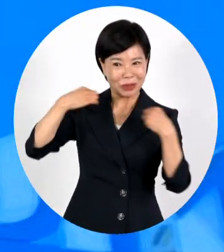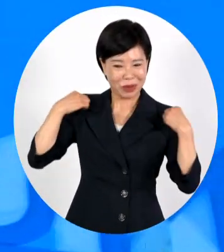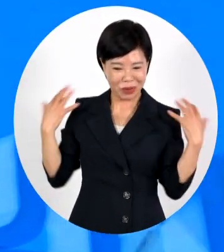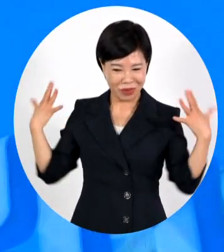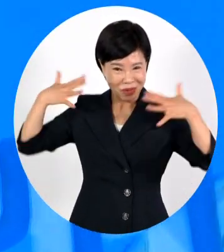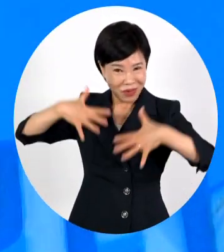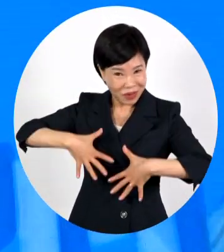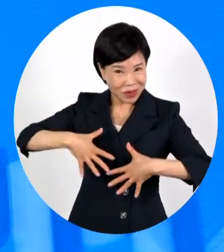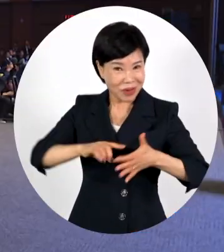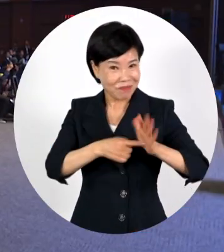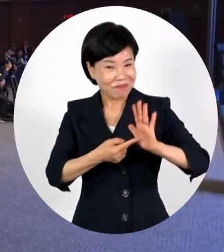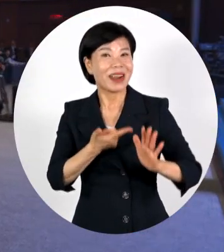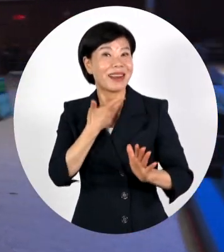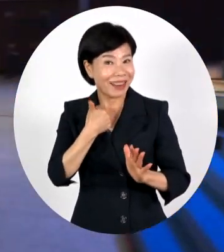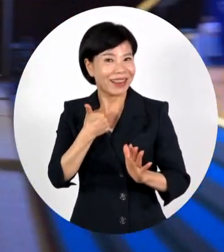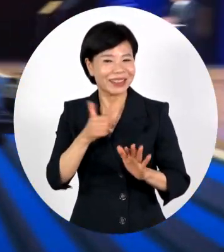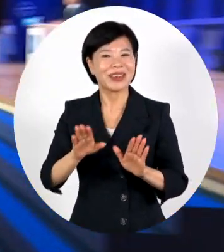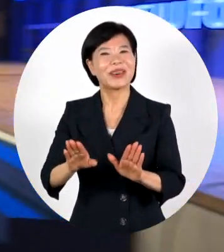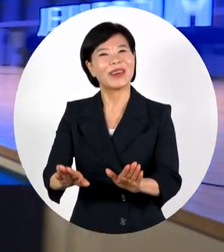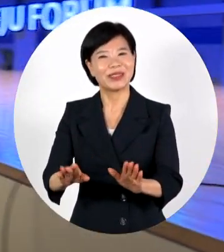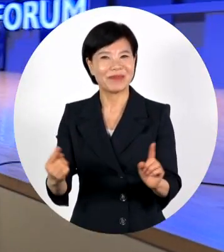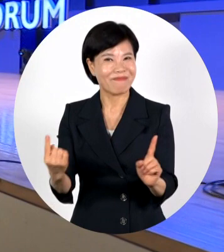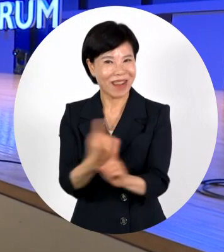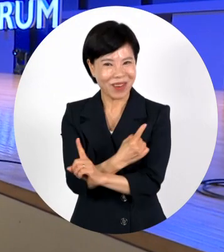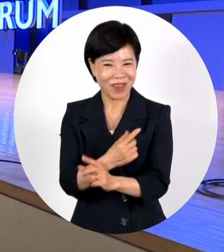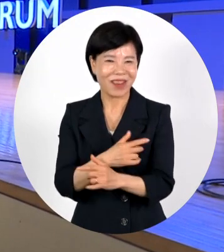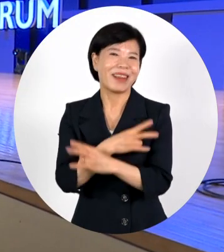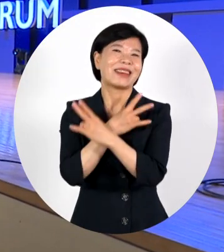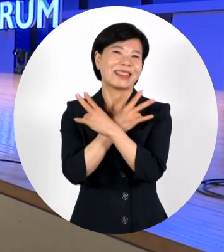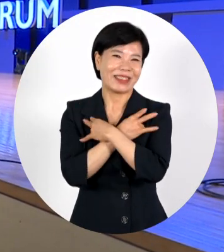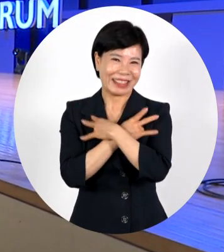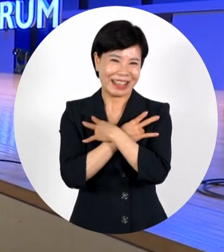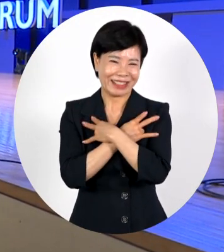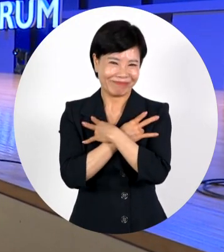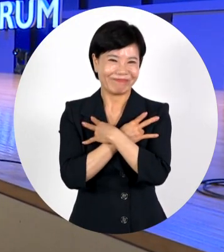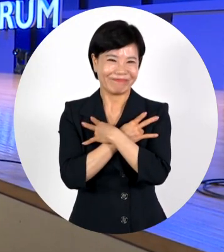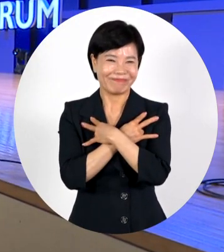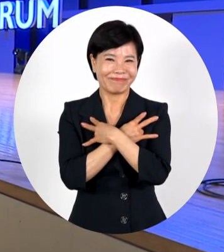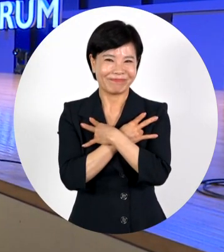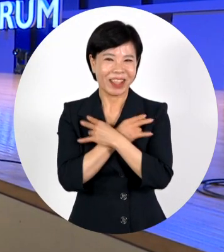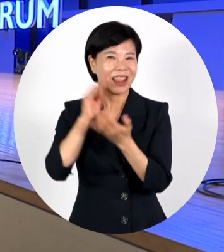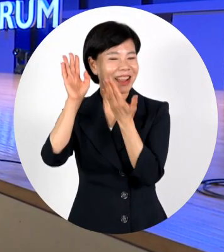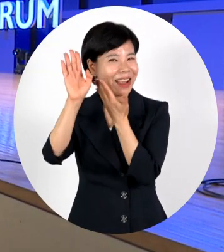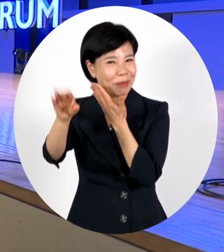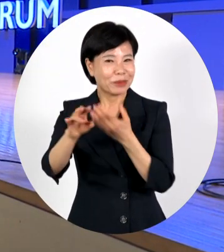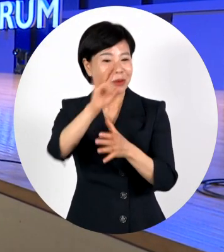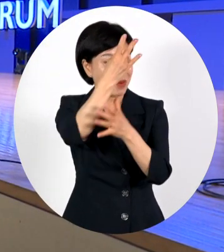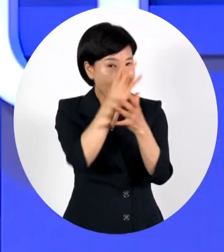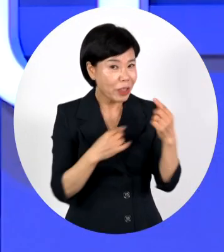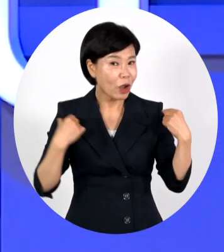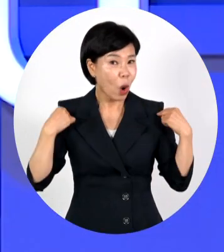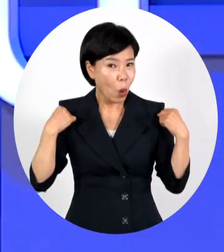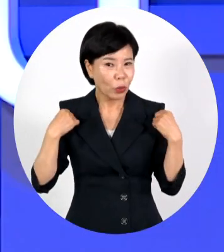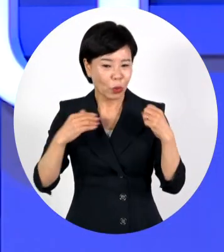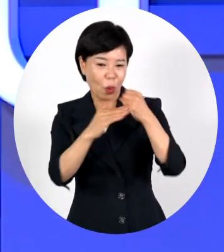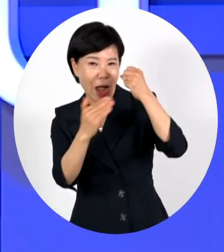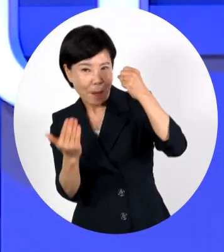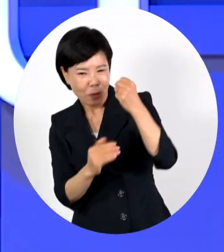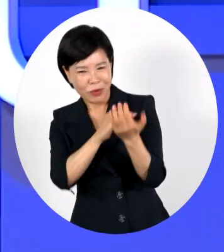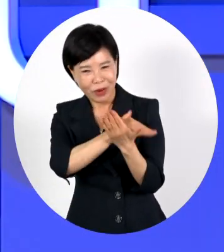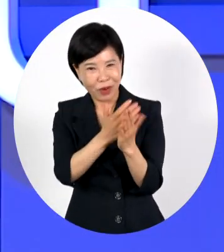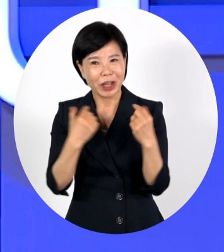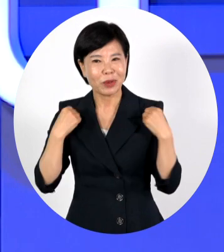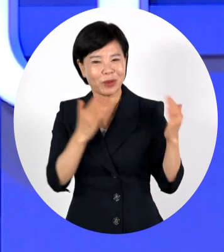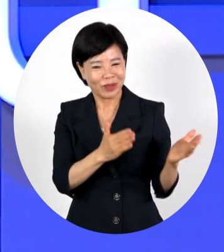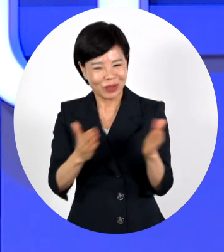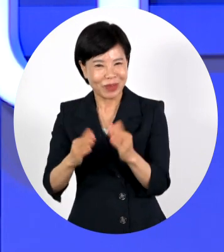뉴스를 진행했는데요. 오늘은 다시 정장으로 바꿔 입었습니다. 앞으로도 해녀복과 한복 등 다양한 의상을